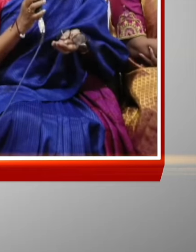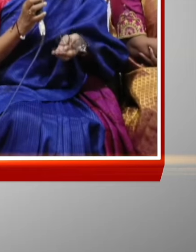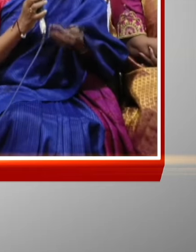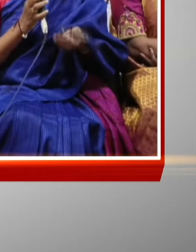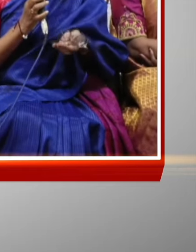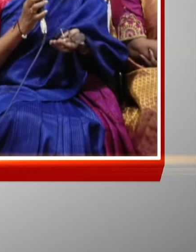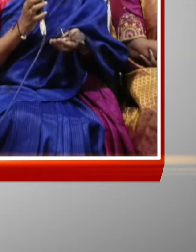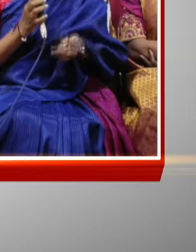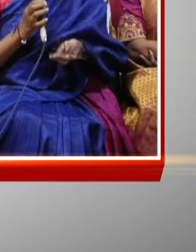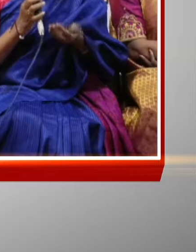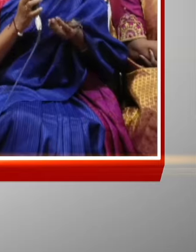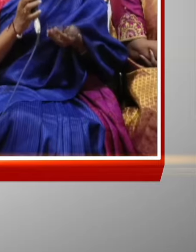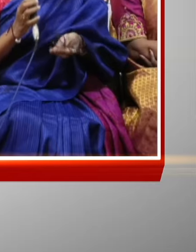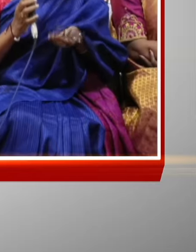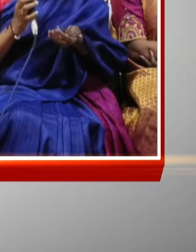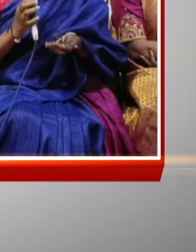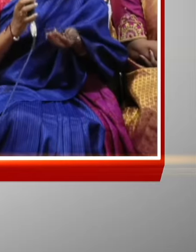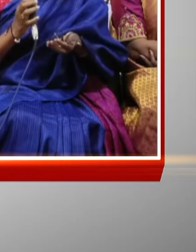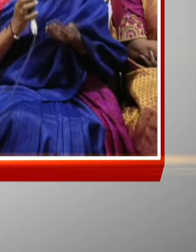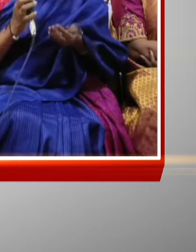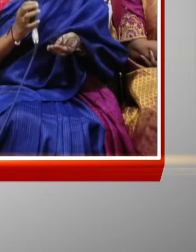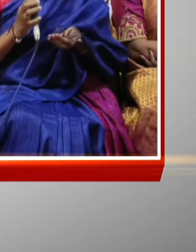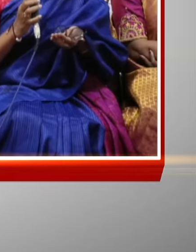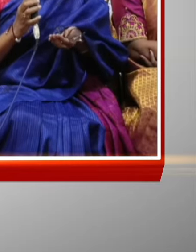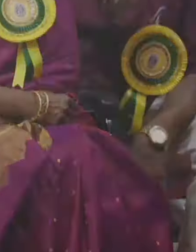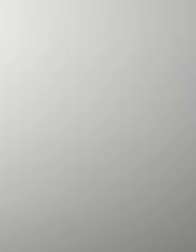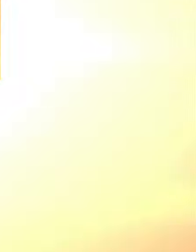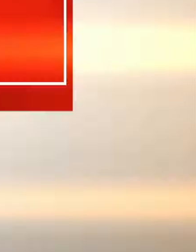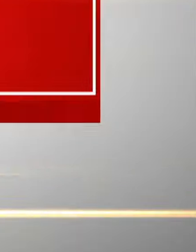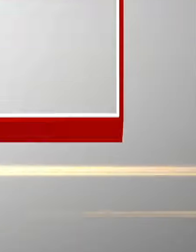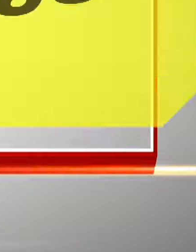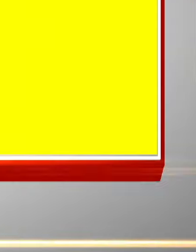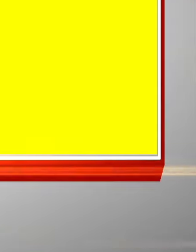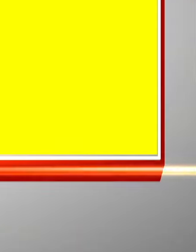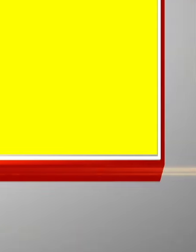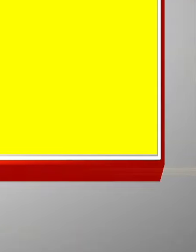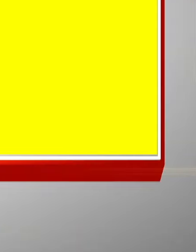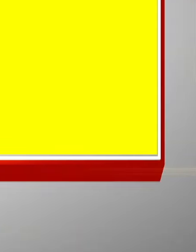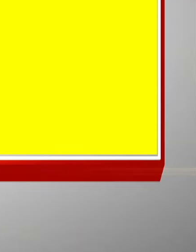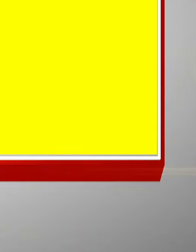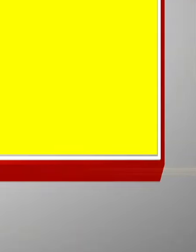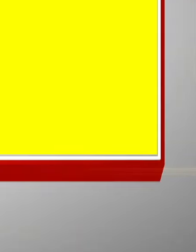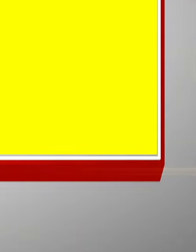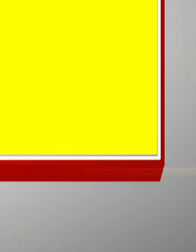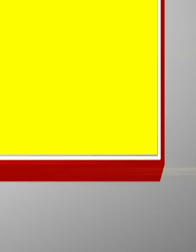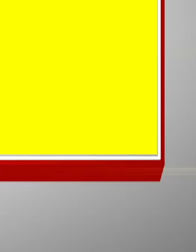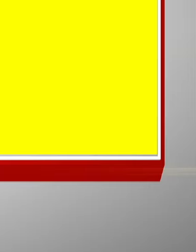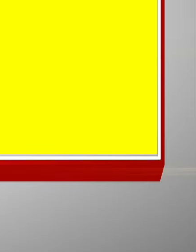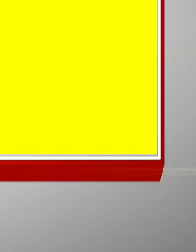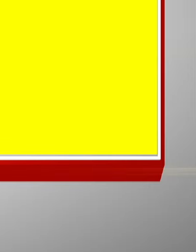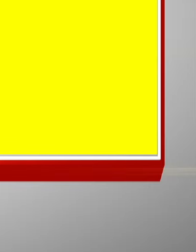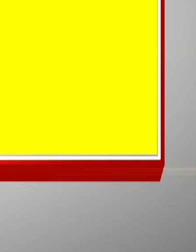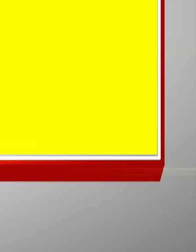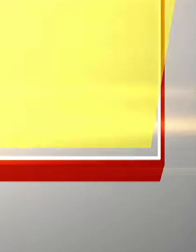വേണ്ടി രൂപീകരിച്ച ഒരു സമിതിയാണ്. പക്ഷേ നിലവിലുള്ള സാഹചര്യത്തിൽ അതിനെ കുറച്ചുകൂടി ഊർജിതമാക്കുക, അതിൻ്റെ പ്രവർത്തനം ഊർജിതമാക്കുക എന്നുള്ളതാണ് ഇന്നിപ്പോൾ ചേർന്ന